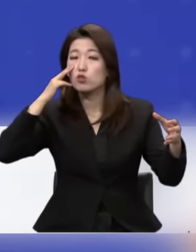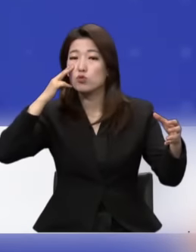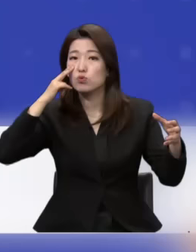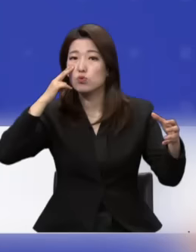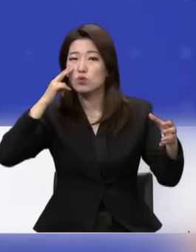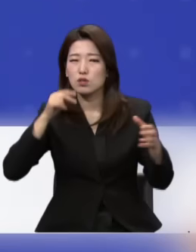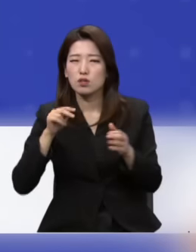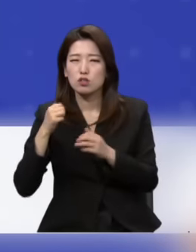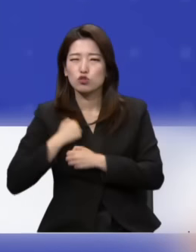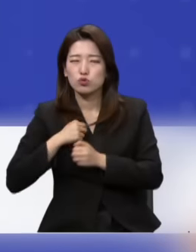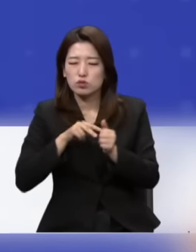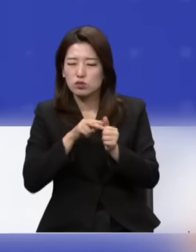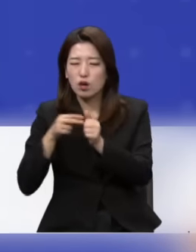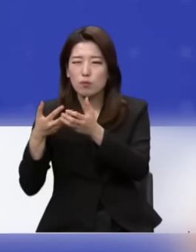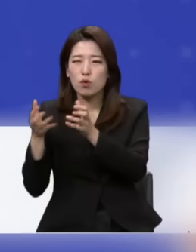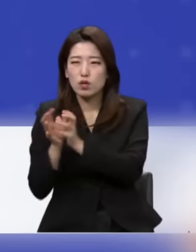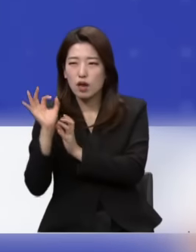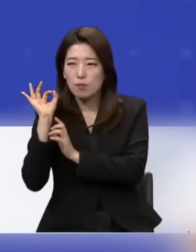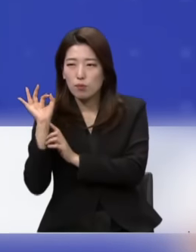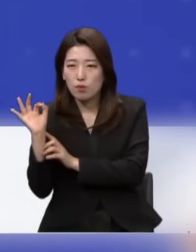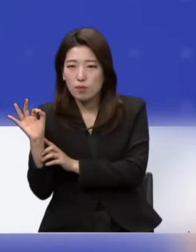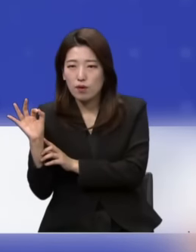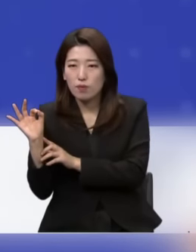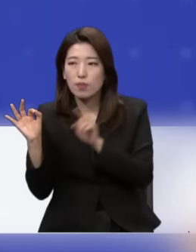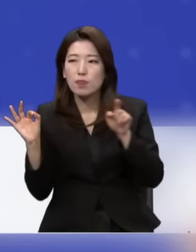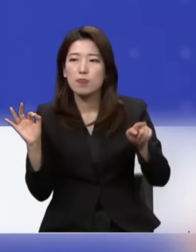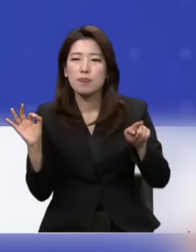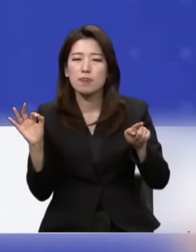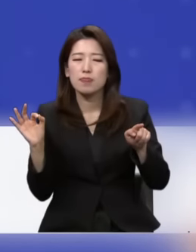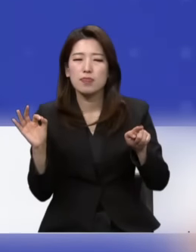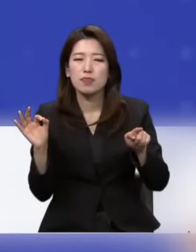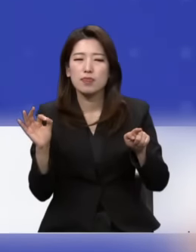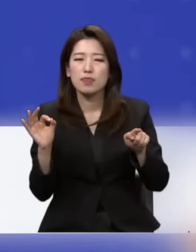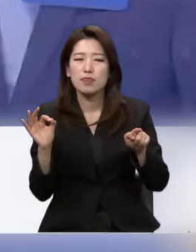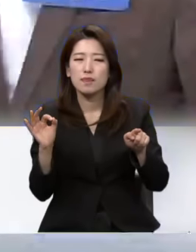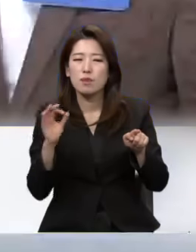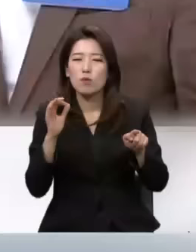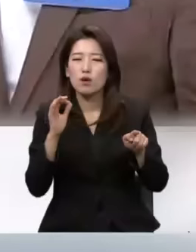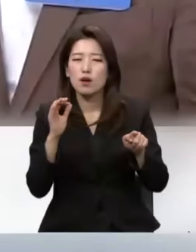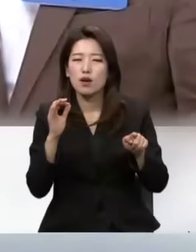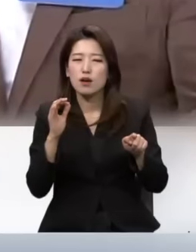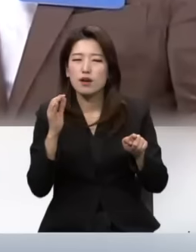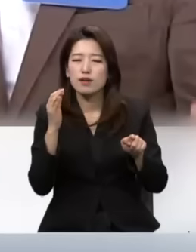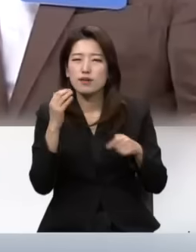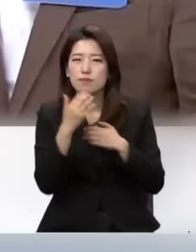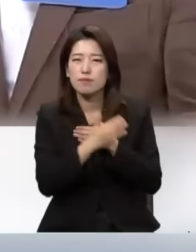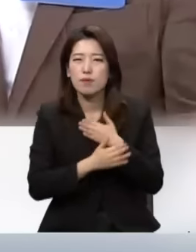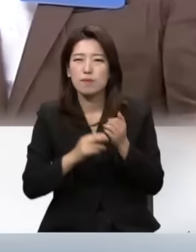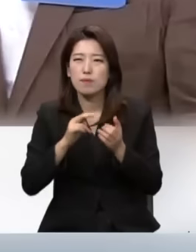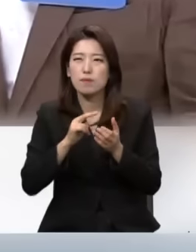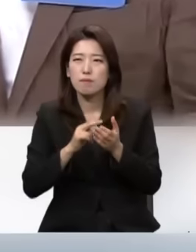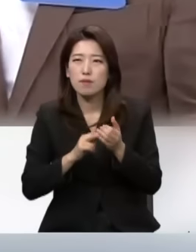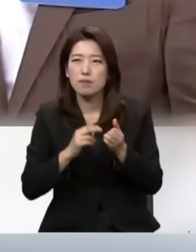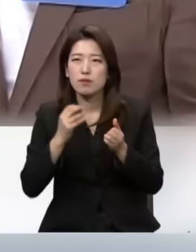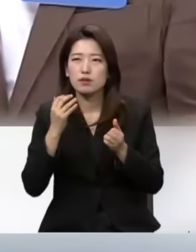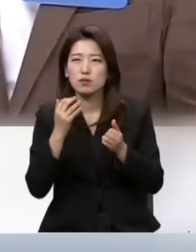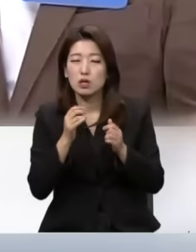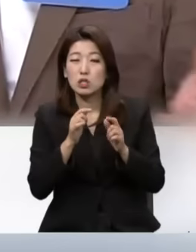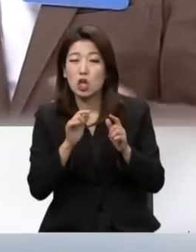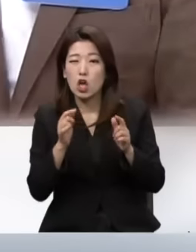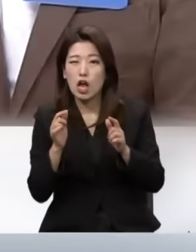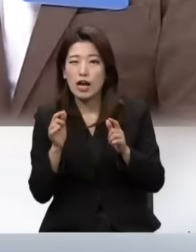클럽이라는 거예요 그렇게 묘사가 돼 있어요 그리고 실제로 매춘 또는 유사 매춘의 그게 그 이용됐다는 측면으로 여러 가지